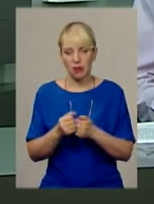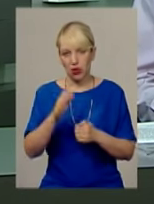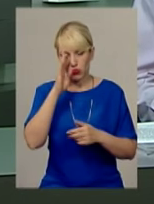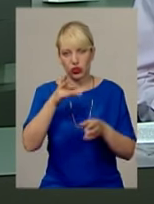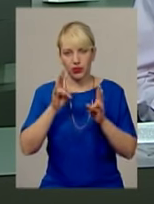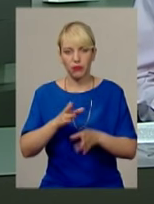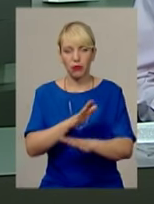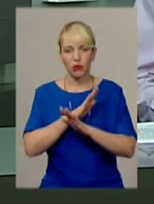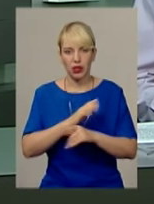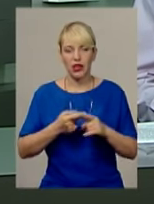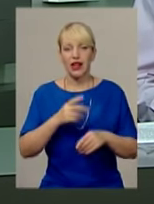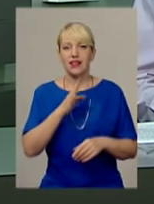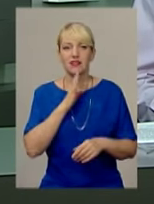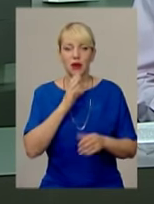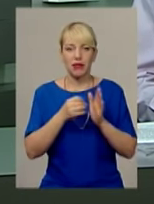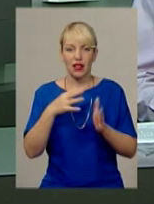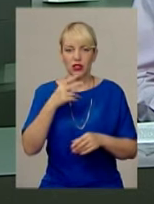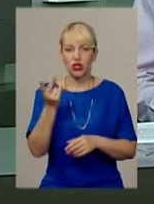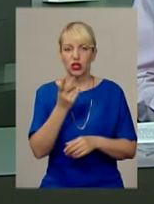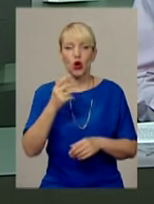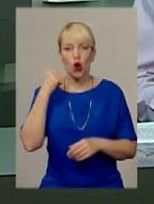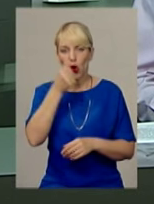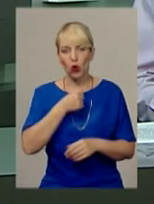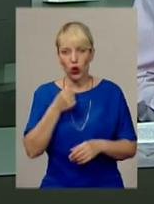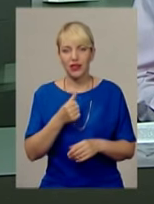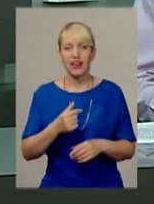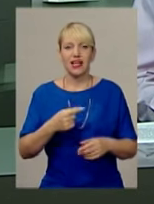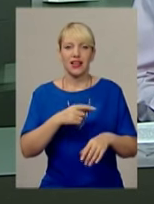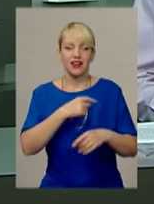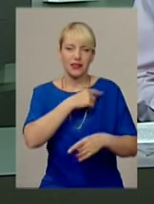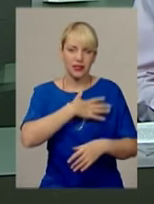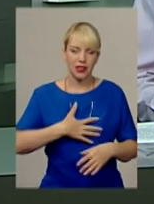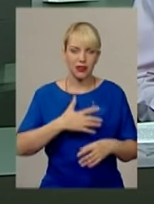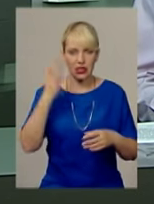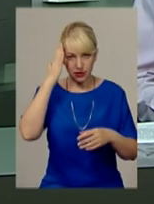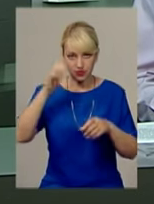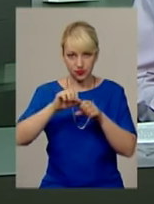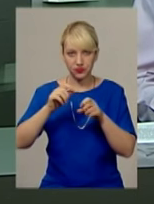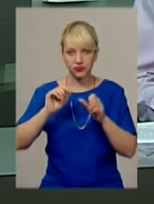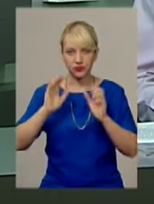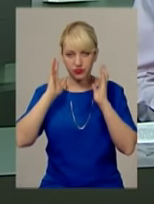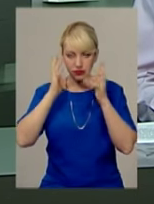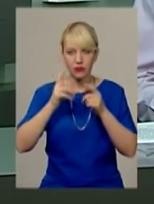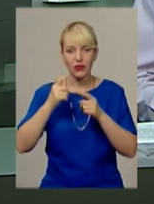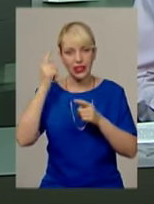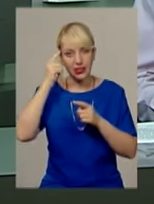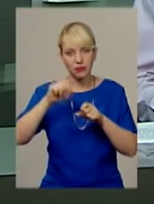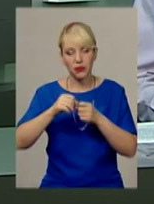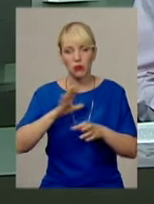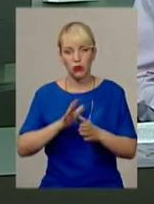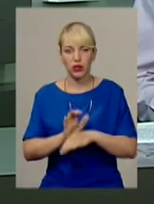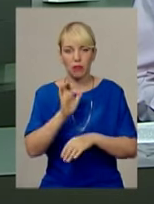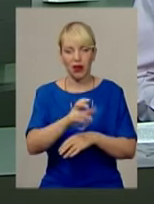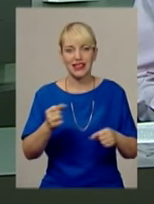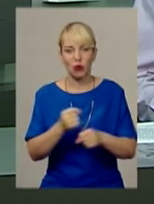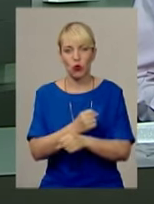Двоє пасажирок, дівчата 15 років, з рваними ранами, садинами та закритими черепно-мозковими травмами були доправлені до